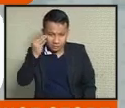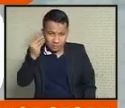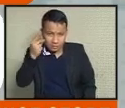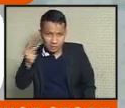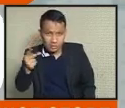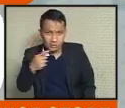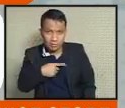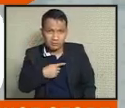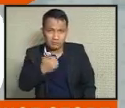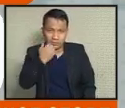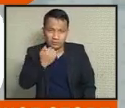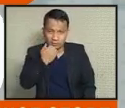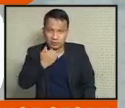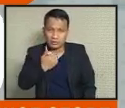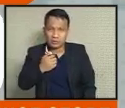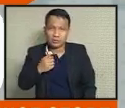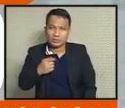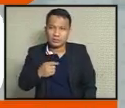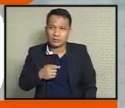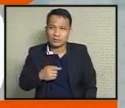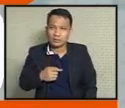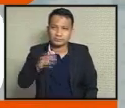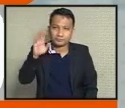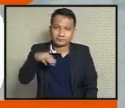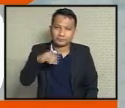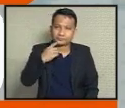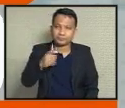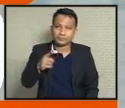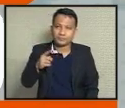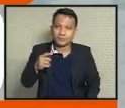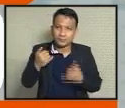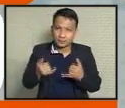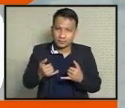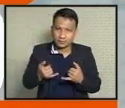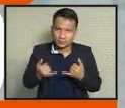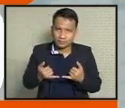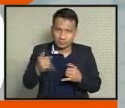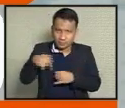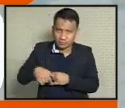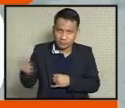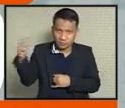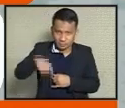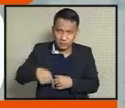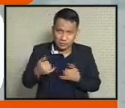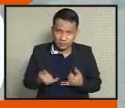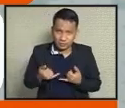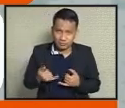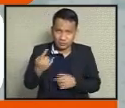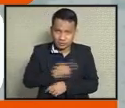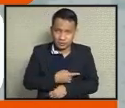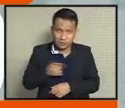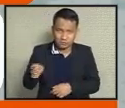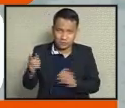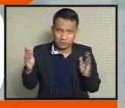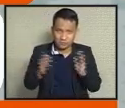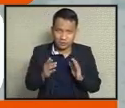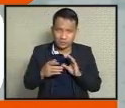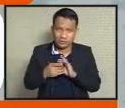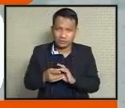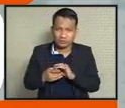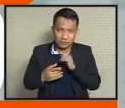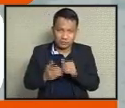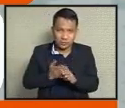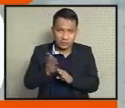it is totally wrong. Okay. I know it. Alright, sir, ganitong gagawin natin, sir. Pwede bang ngayon ka lang pumunta ngayong araw na ito para tingnan natin kung mapag-ayos namin kayo? Kasi kung hindi,